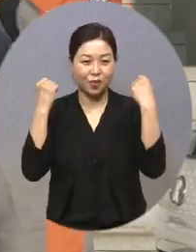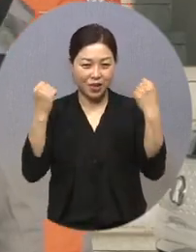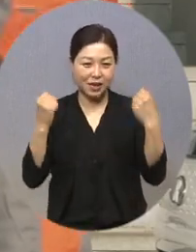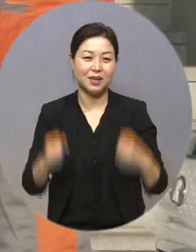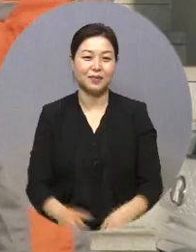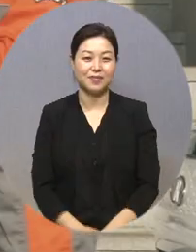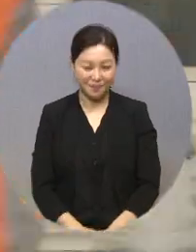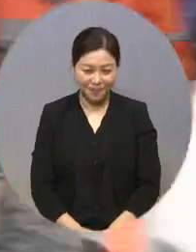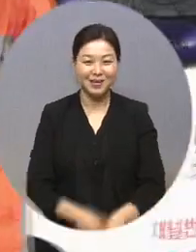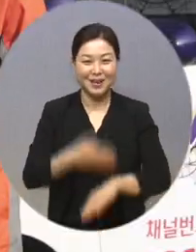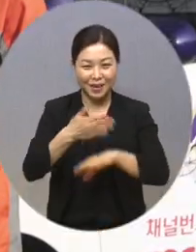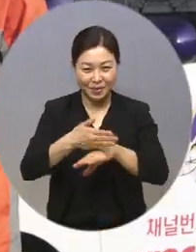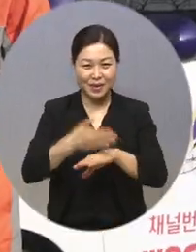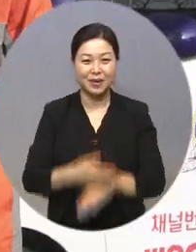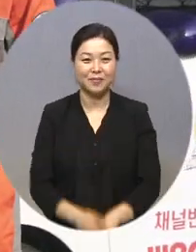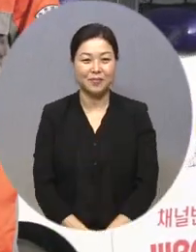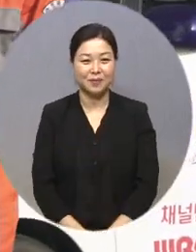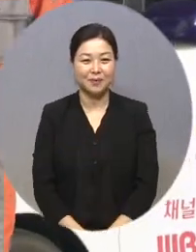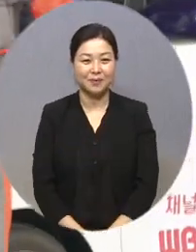감사합니다.